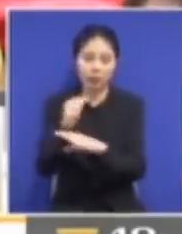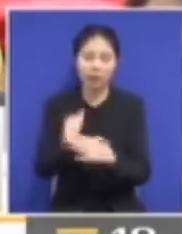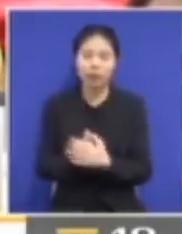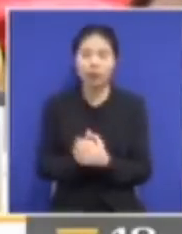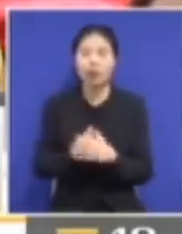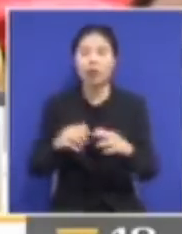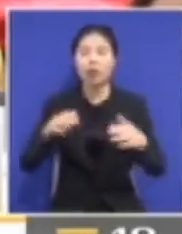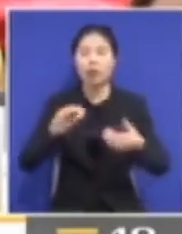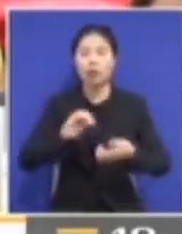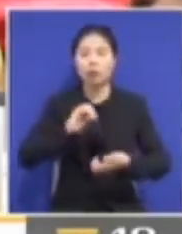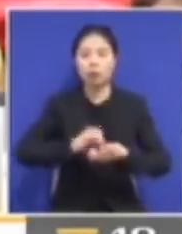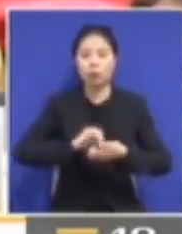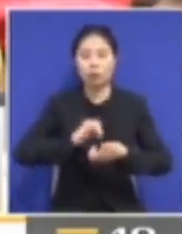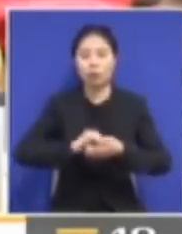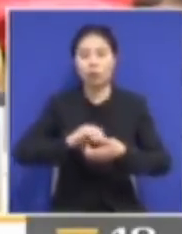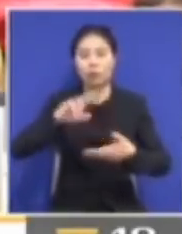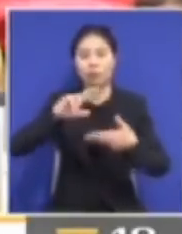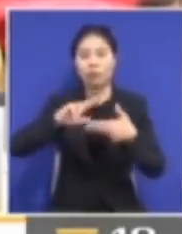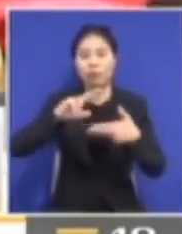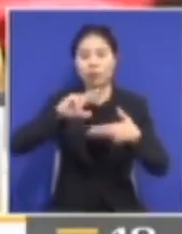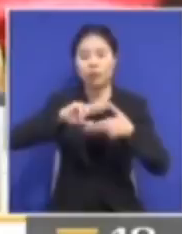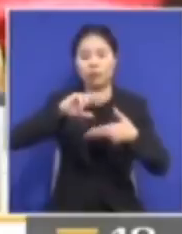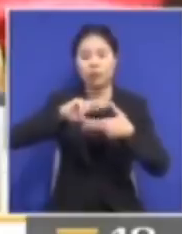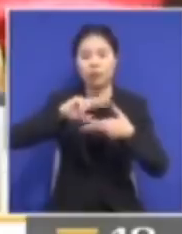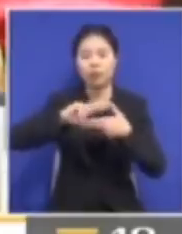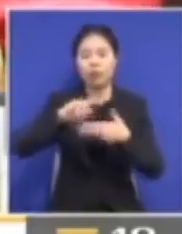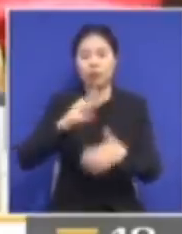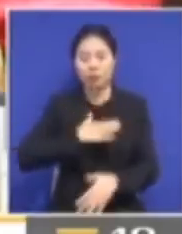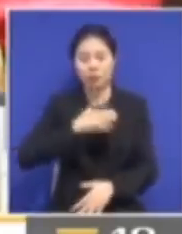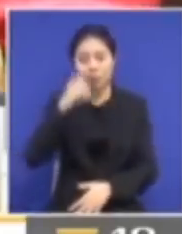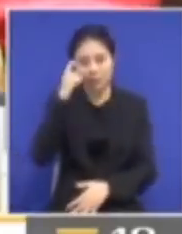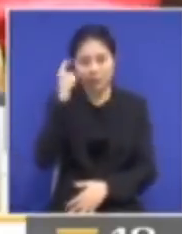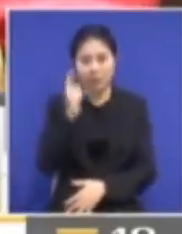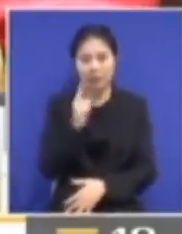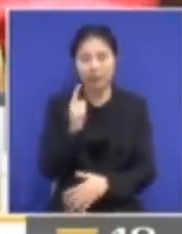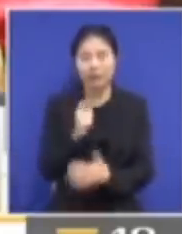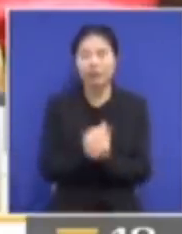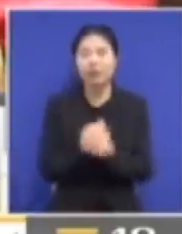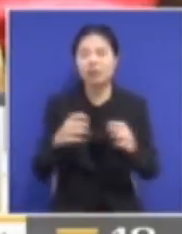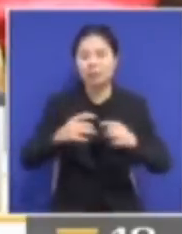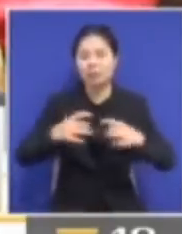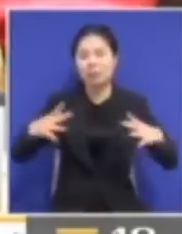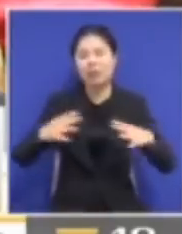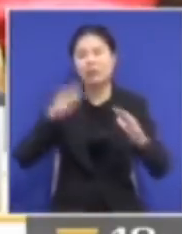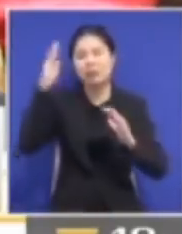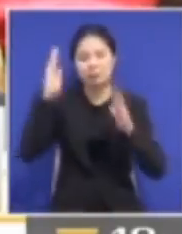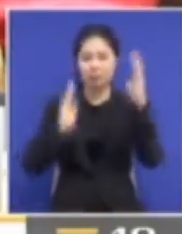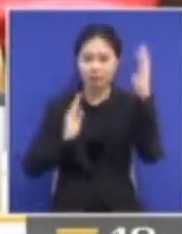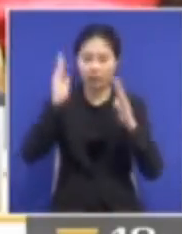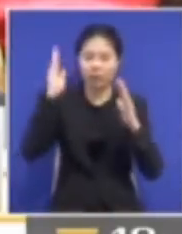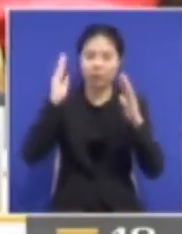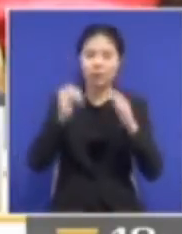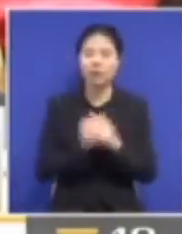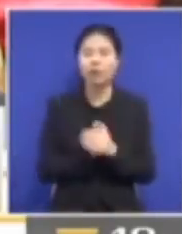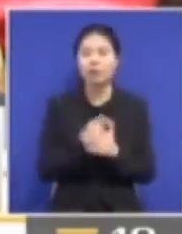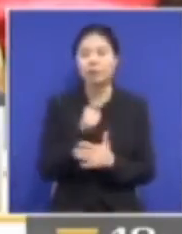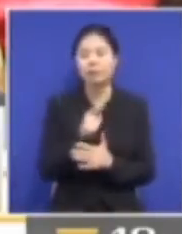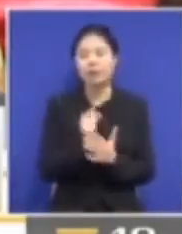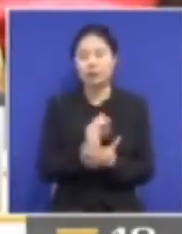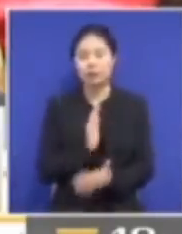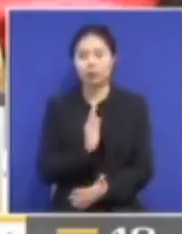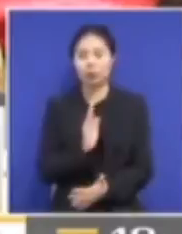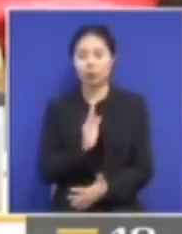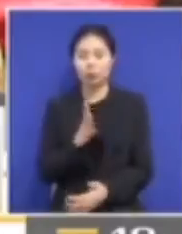ครับผมถือว่าการกระทำของคุณประยุทธ์เนี่ยเป็นปรปักษ์ต่อการปกครองระบอบประชาธิปไตยนะครับ